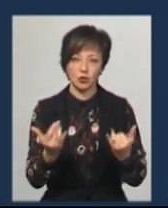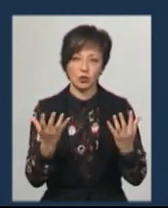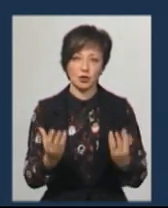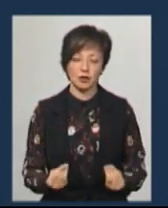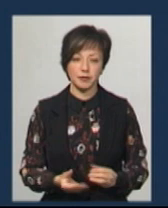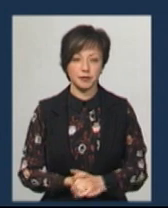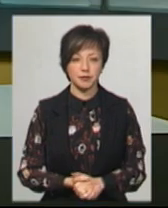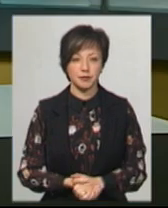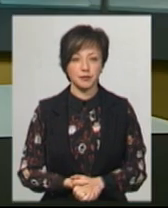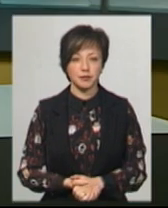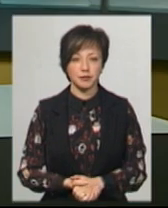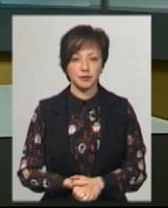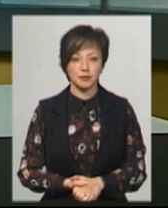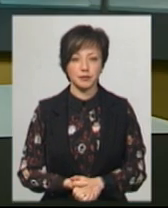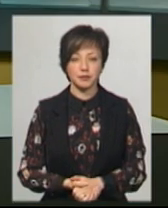суду.